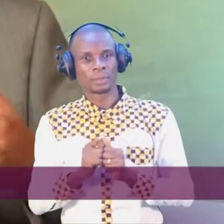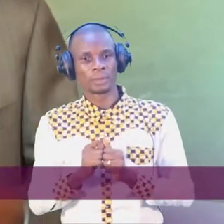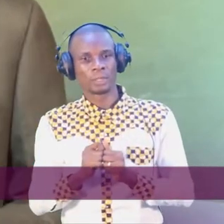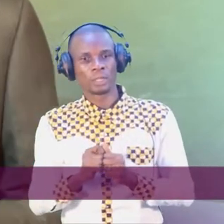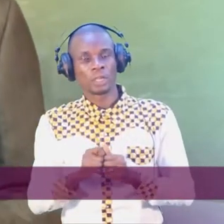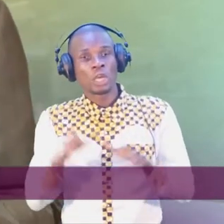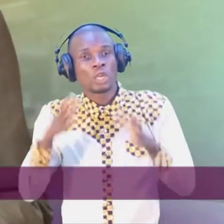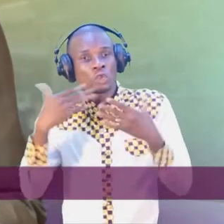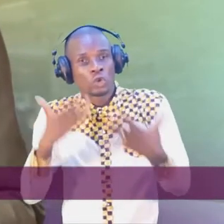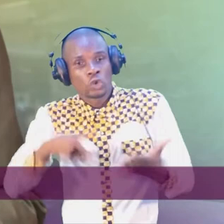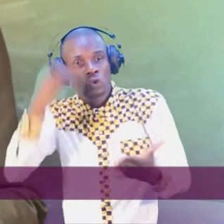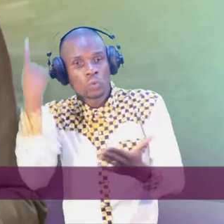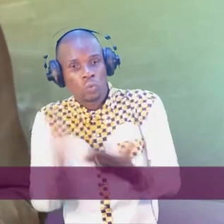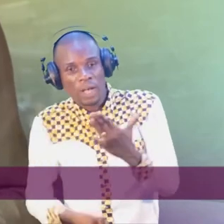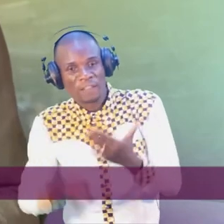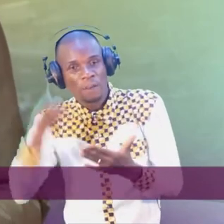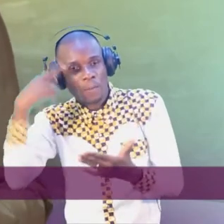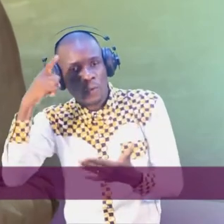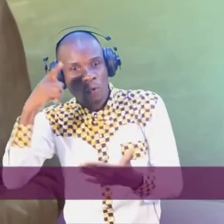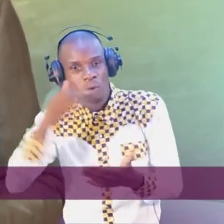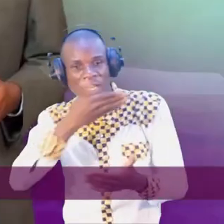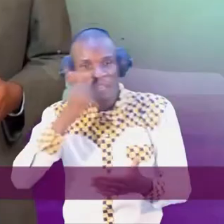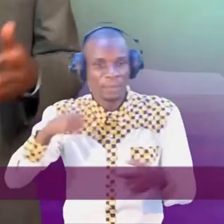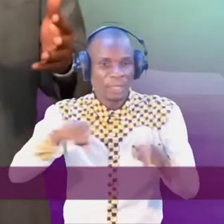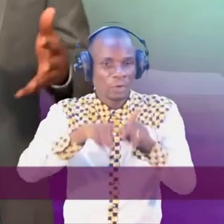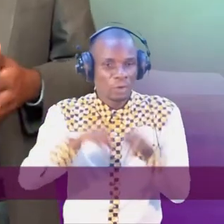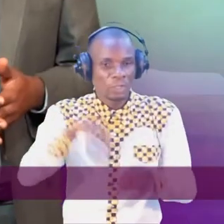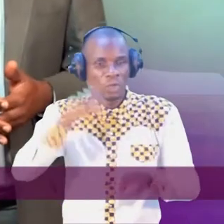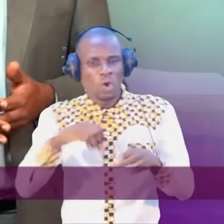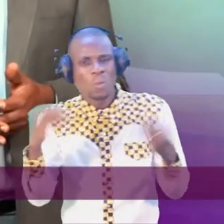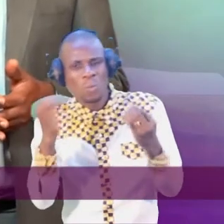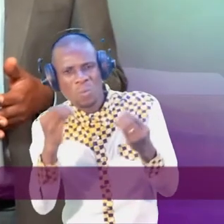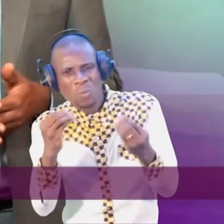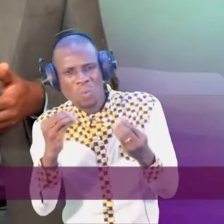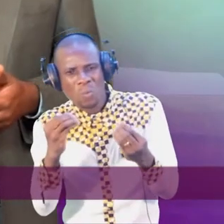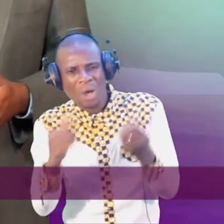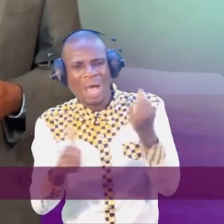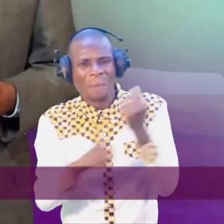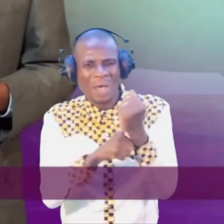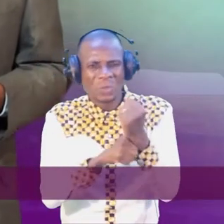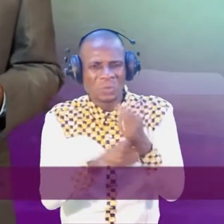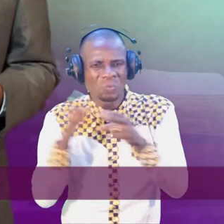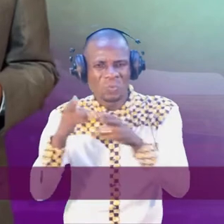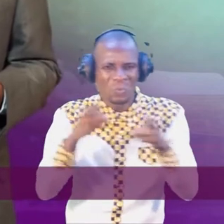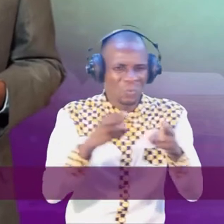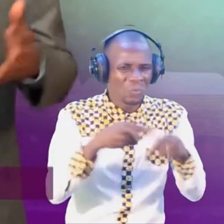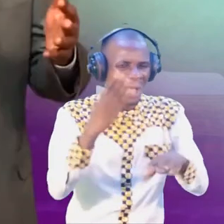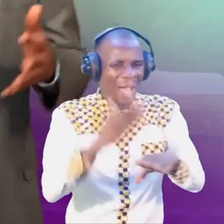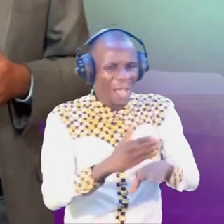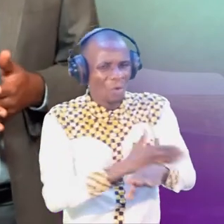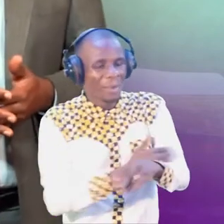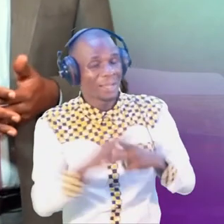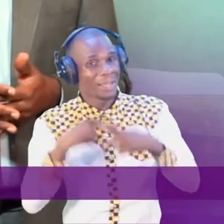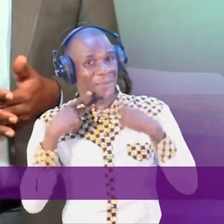Mungu wewe unabarikiwa. Ce soir nous jioni ya leo ni somo la tano.